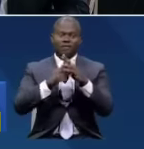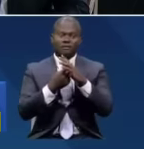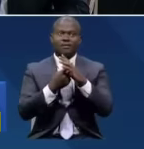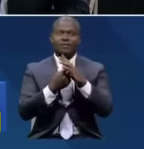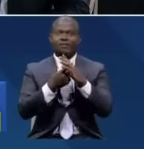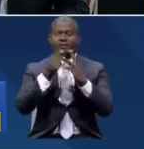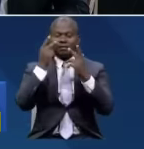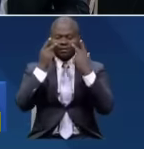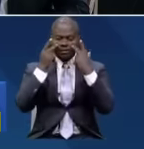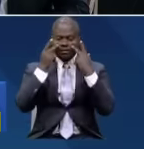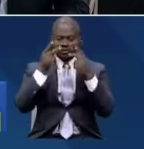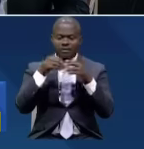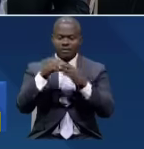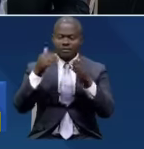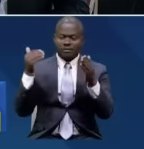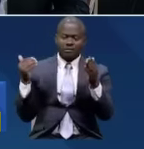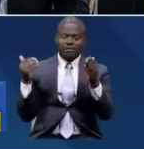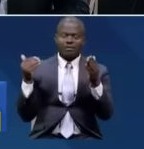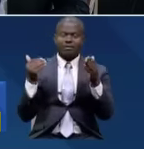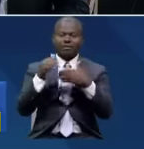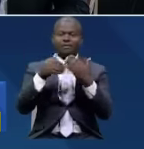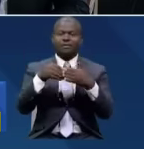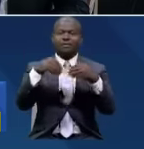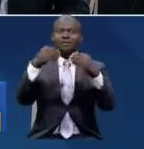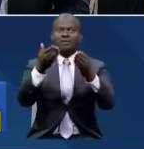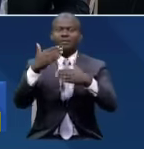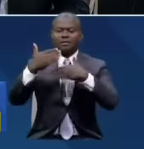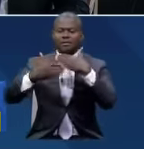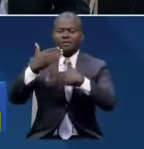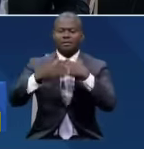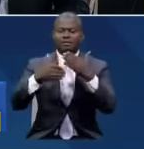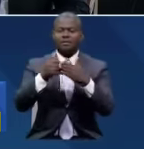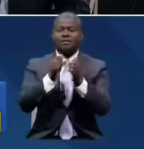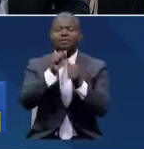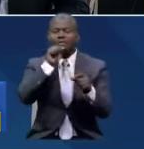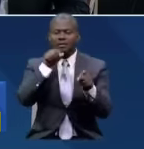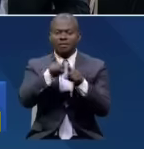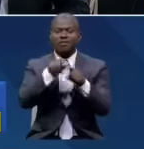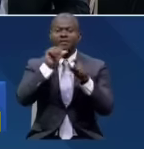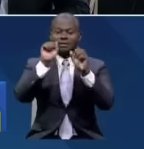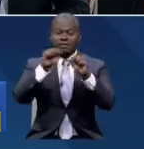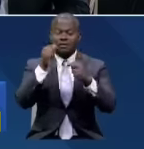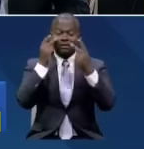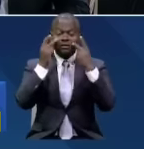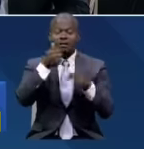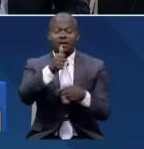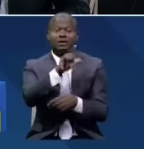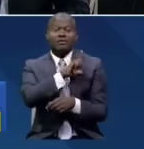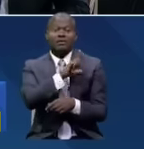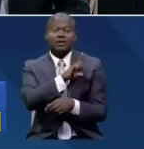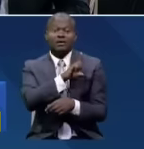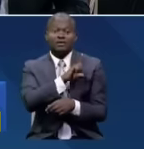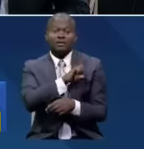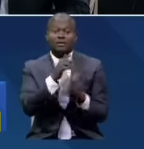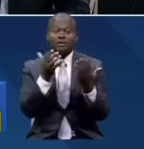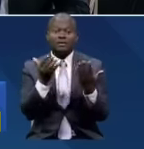akaza nabo bakajya ku rutonderwa rw'ababasha gusanurirwa, kuko hari abagomba gusanurirwa, hari